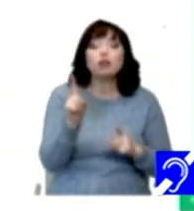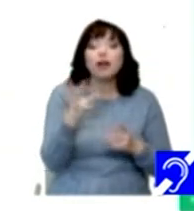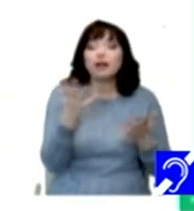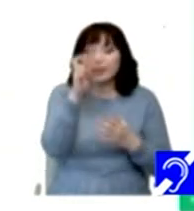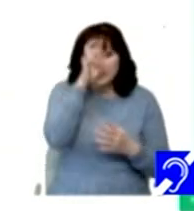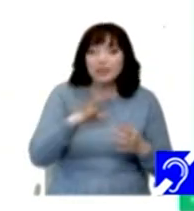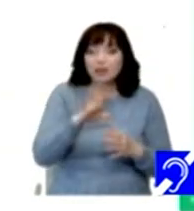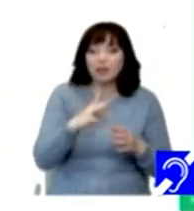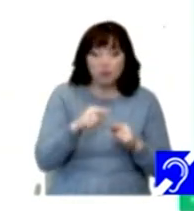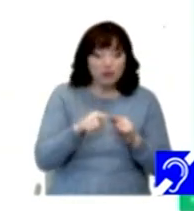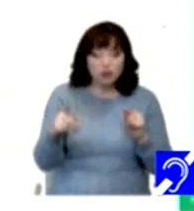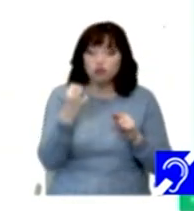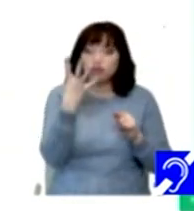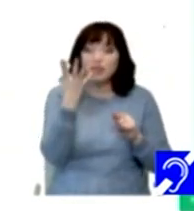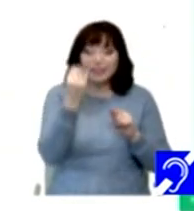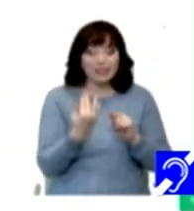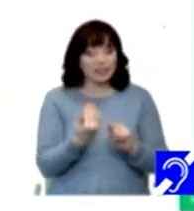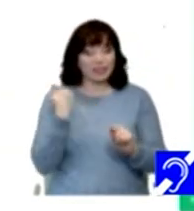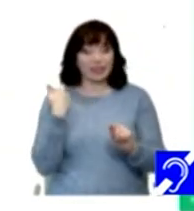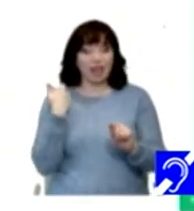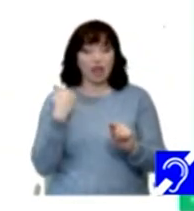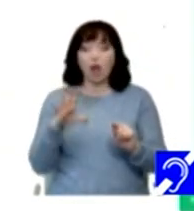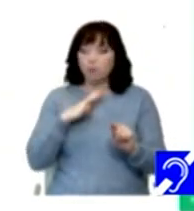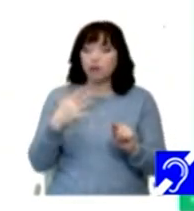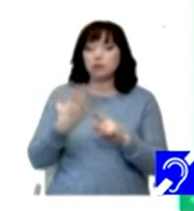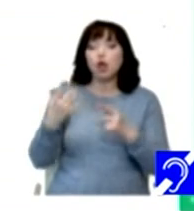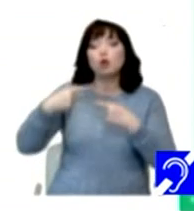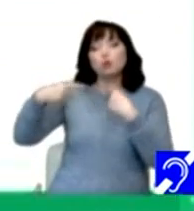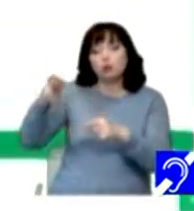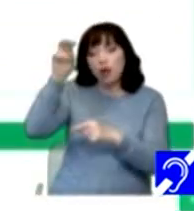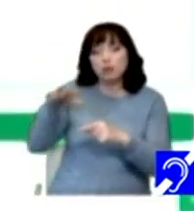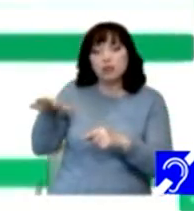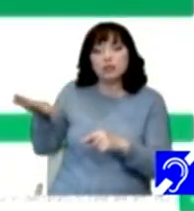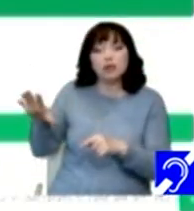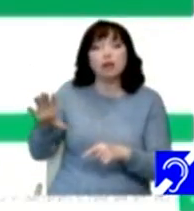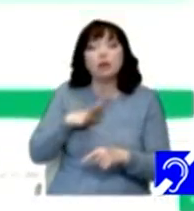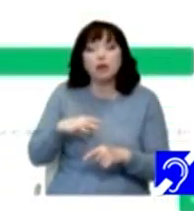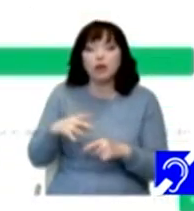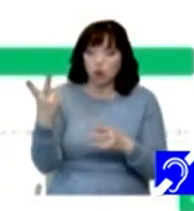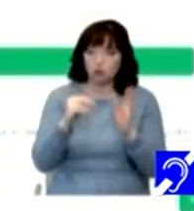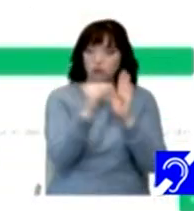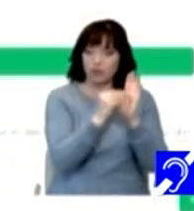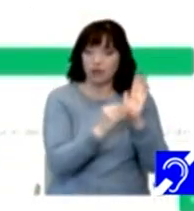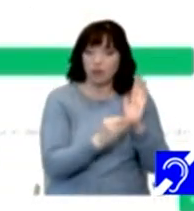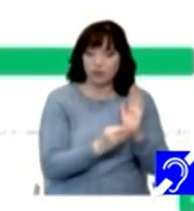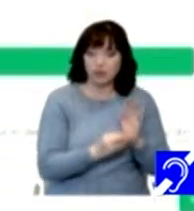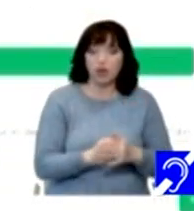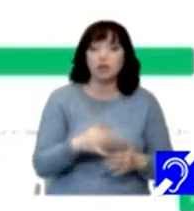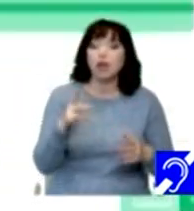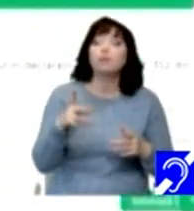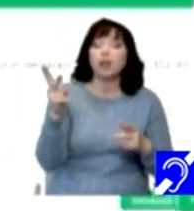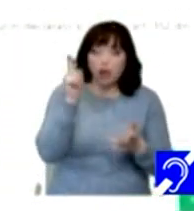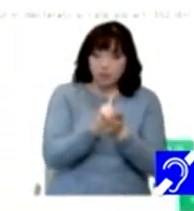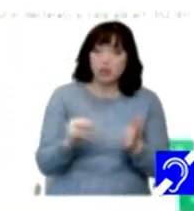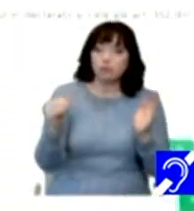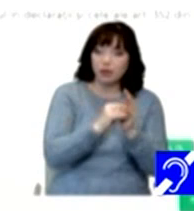în ultimele 14 zile, înainte să ajungem în România. Să declarați pe propria răspundere dacă aveți un minor în